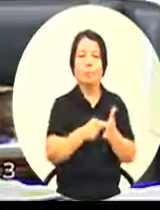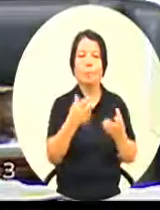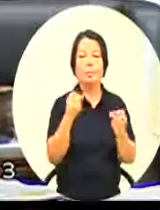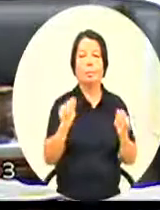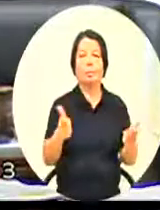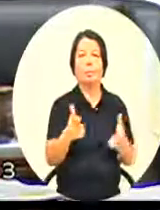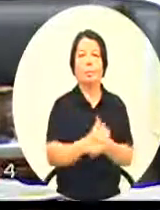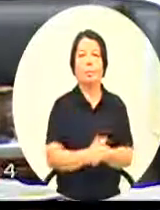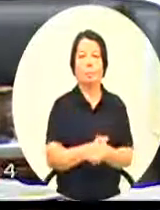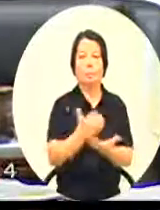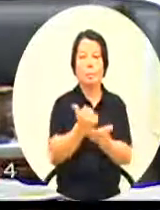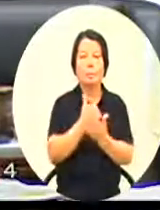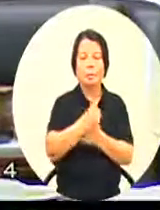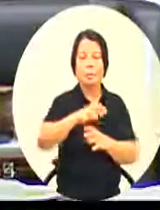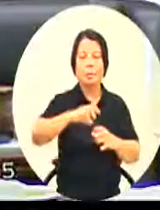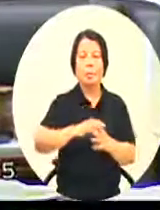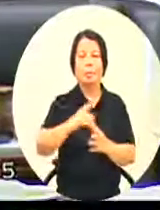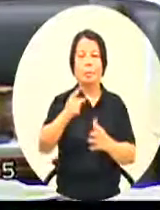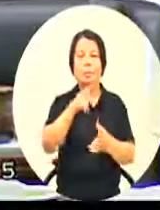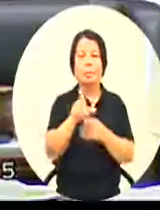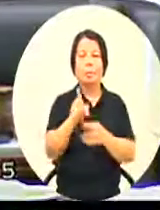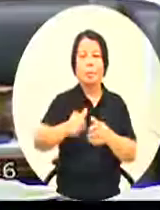长回答。 好，那请科长回答。局长请坐。